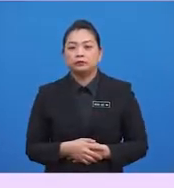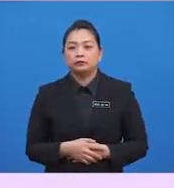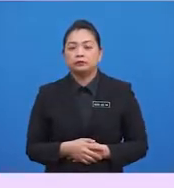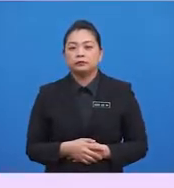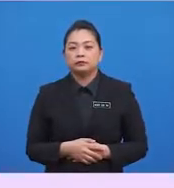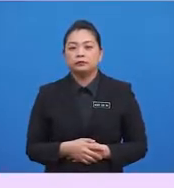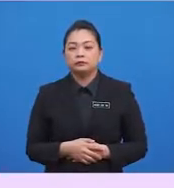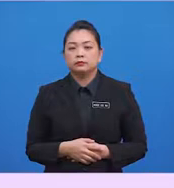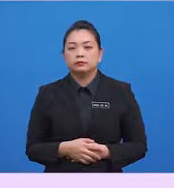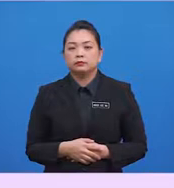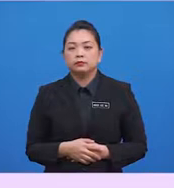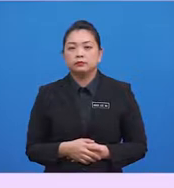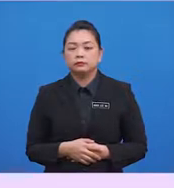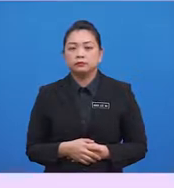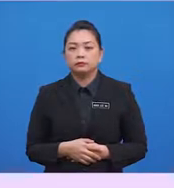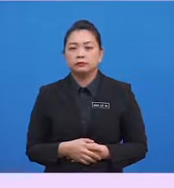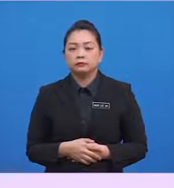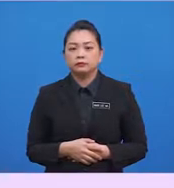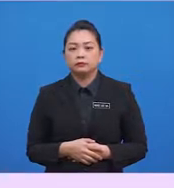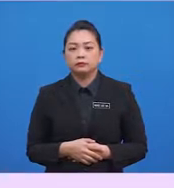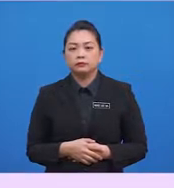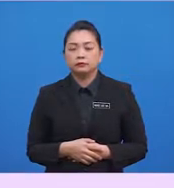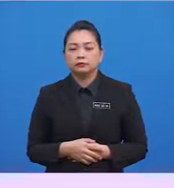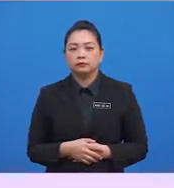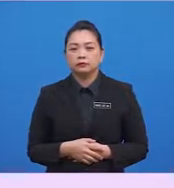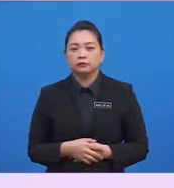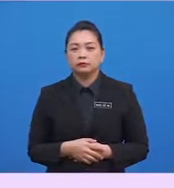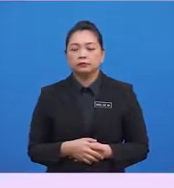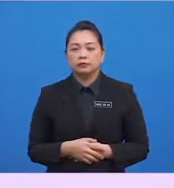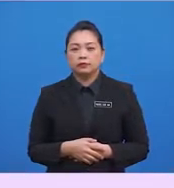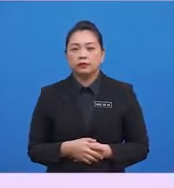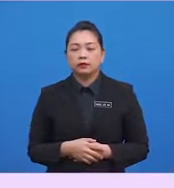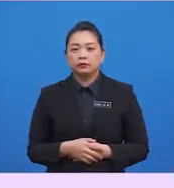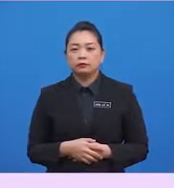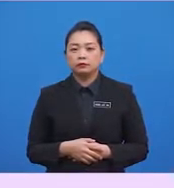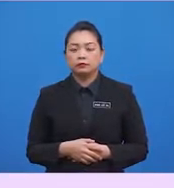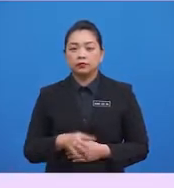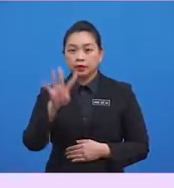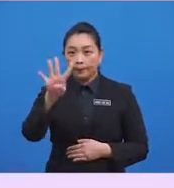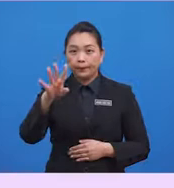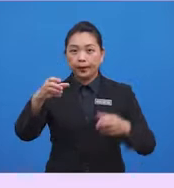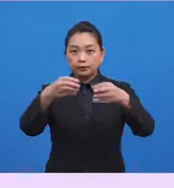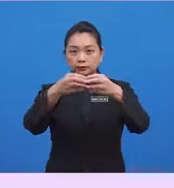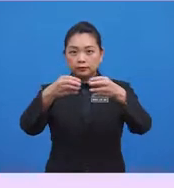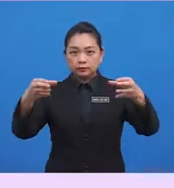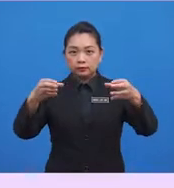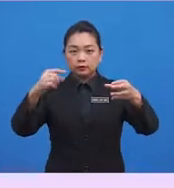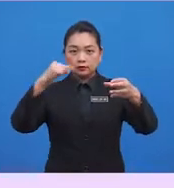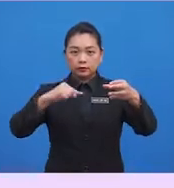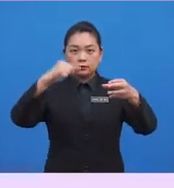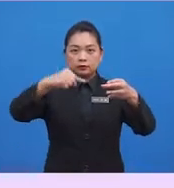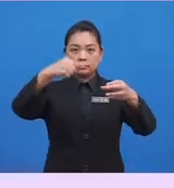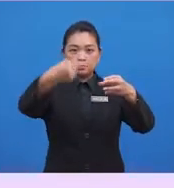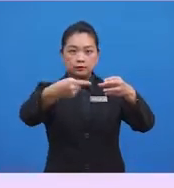kuboid yang terbentuk adalah terdiri daripada empat bentuk asas segi empat